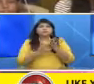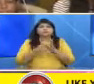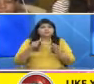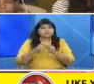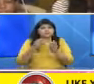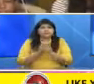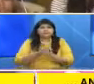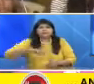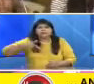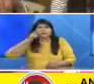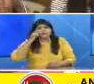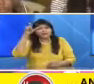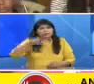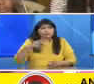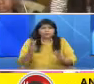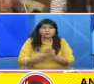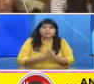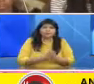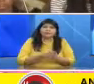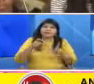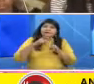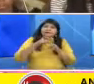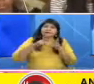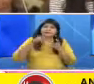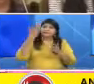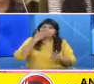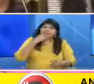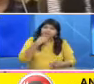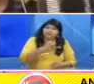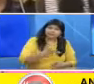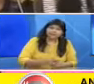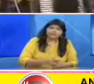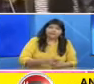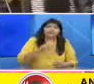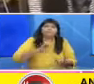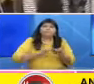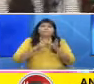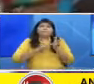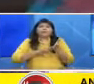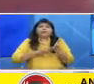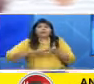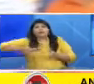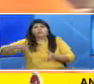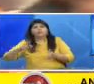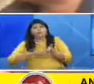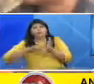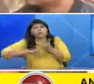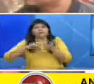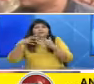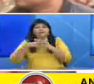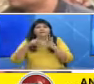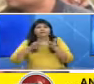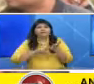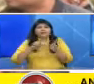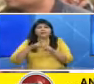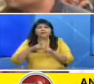शर्मा जी के साथ कई लोगों ने डिस्कवरी चैनल पर दिखाए गए मैन वर्सेस वाइल्ड एपिसोड के बारे में जानना